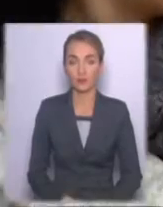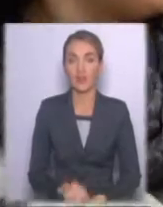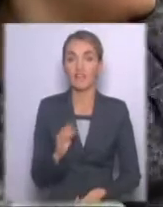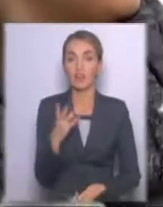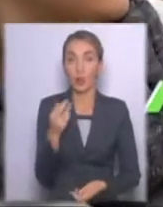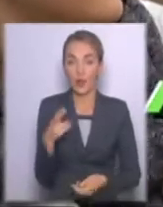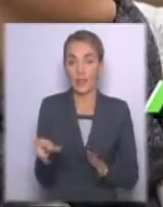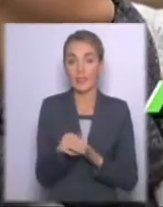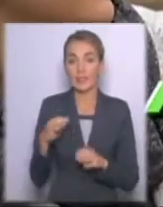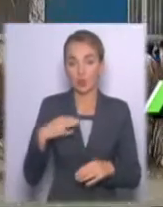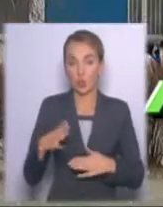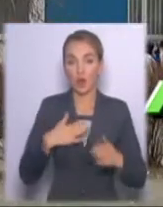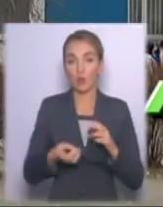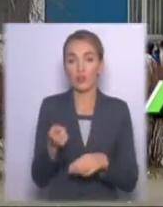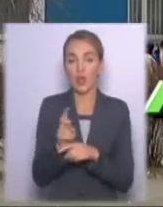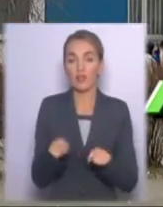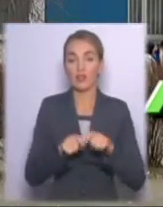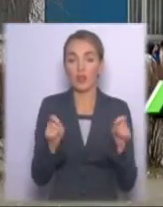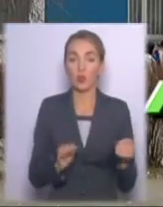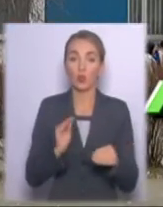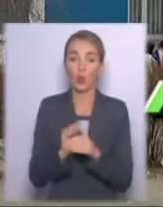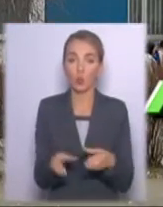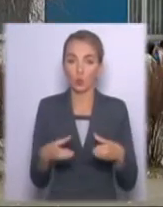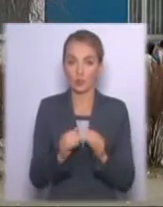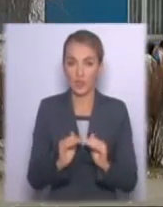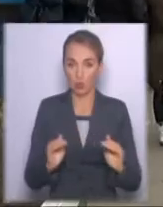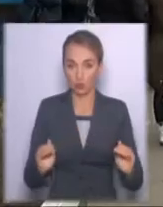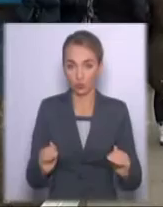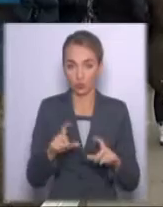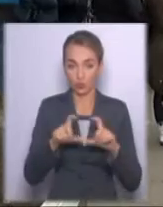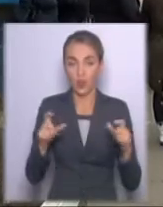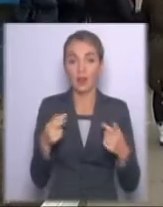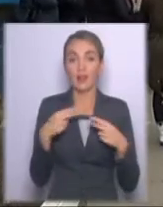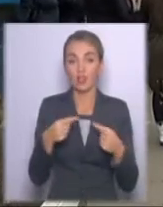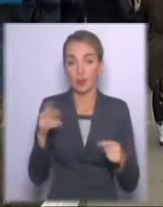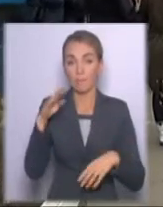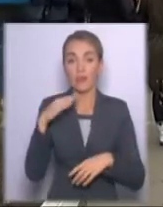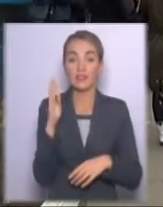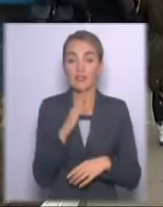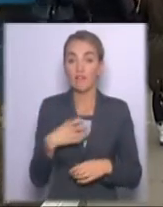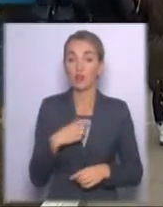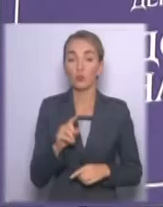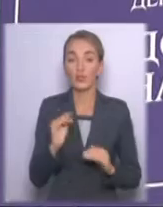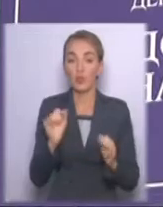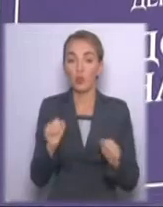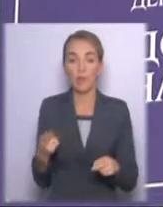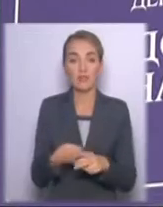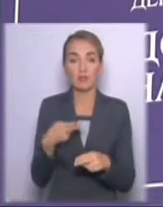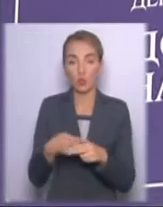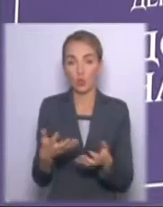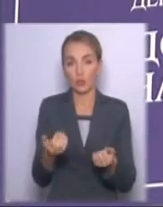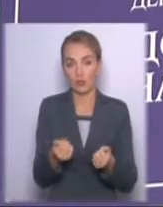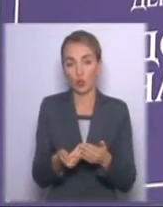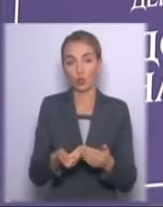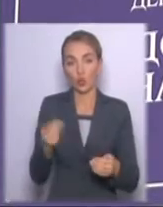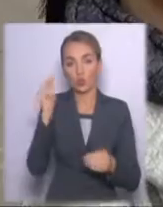Вікторія з сином Максимом радо прийшла на відкриття додаткових груп у садочку. Як і для інших батьків, для неї важливо, щоб дитина могла без перешкод отримувати